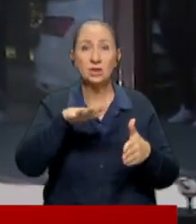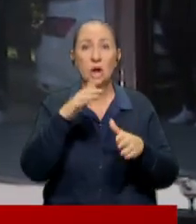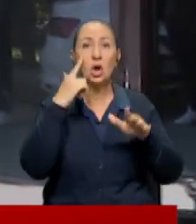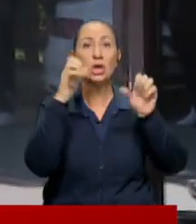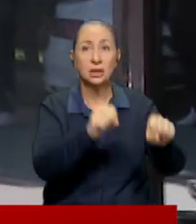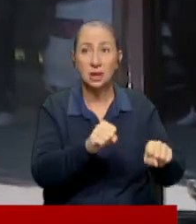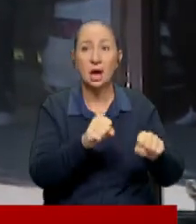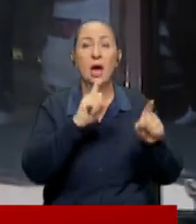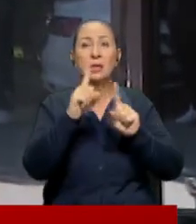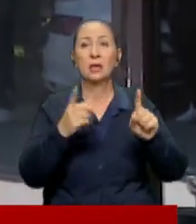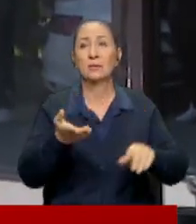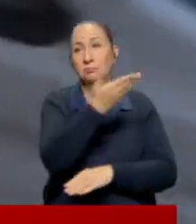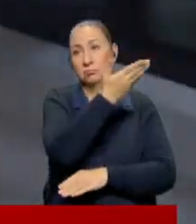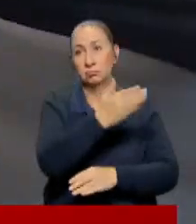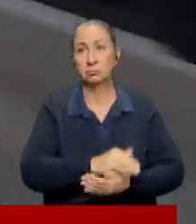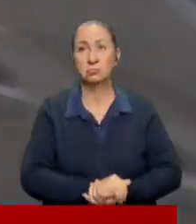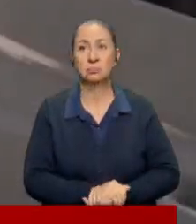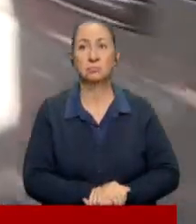gözaltına alındı, adliyeye sevk edildiler.